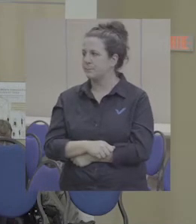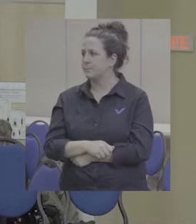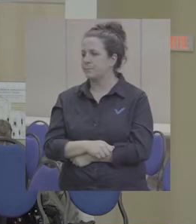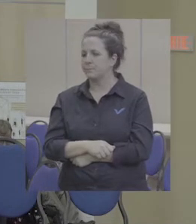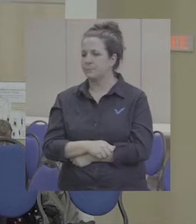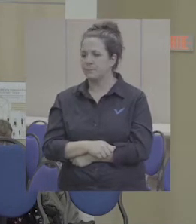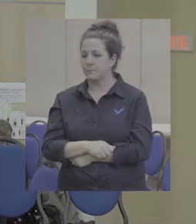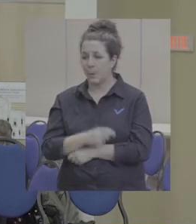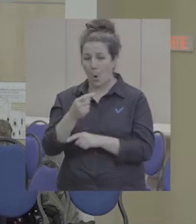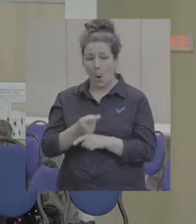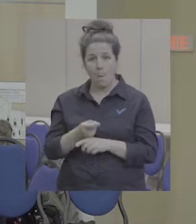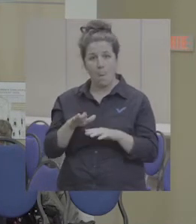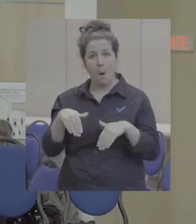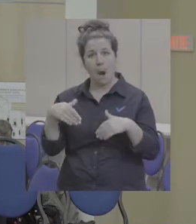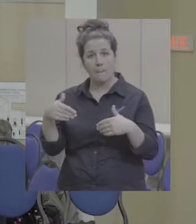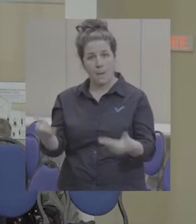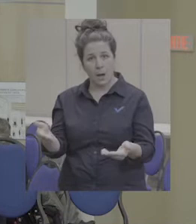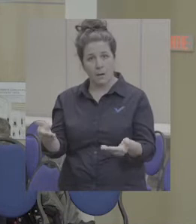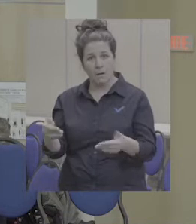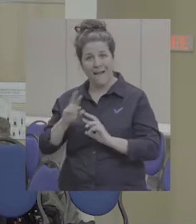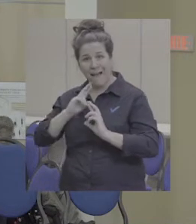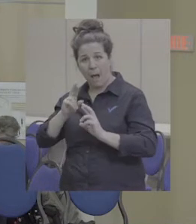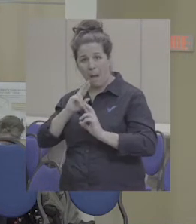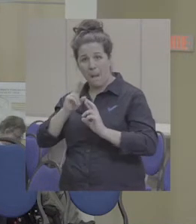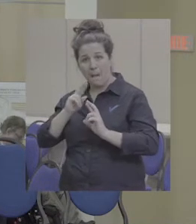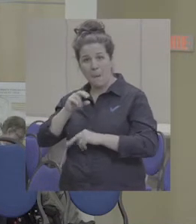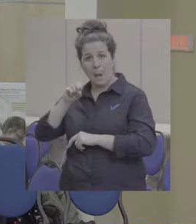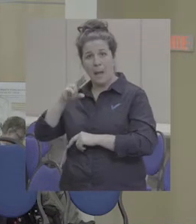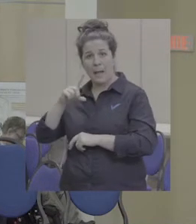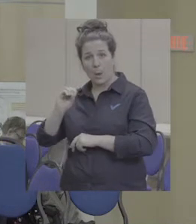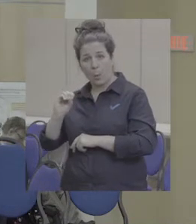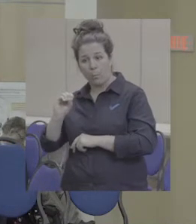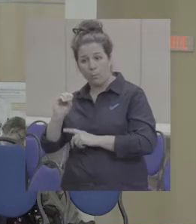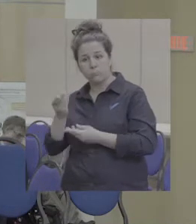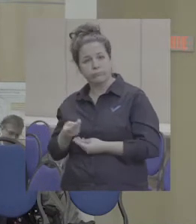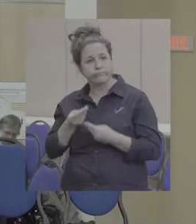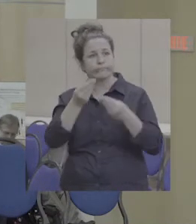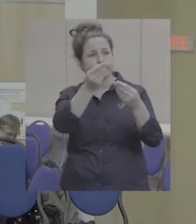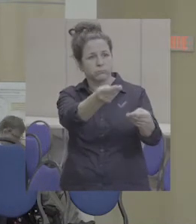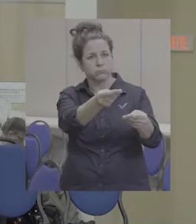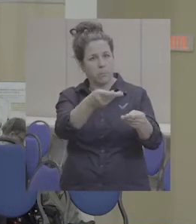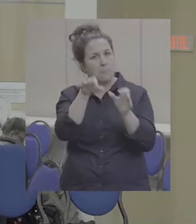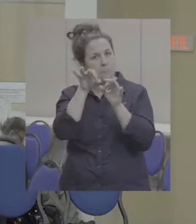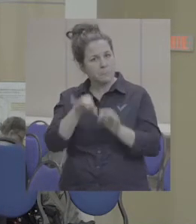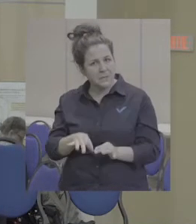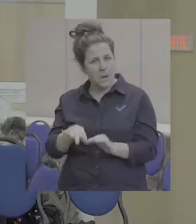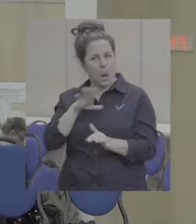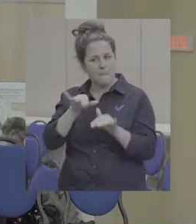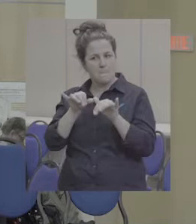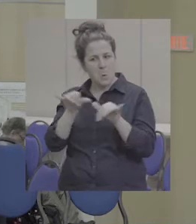2015. Un mois plus tard, je donne mon rapport d'écothérapie très précis, avec des